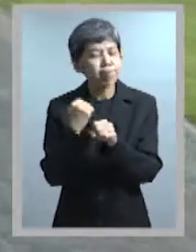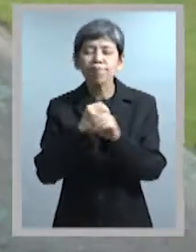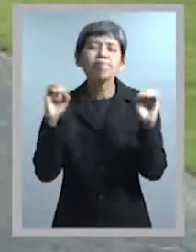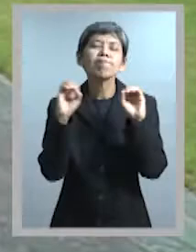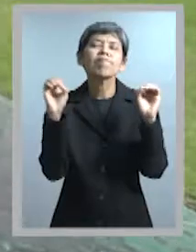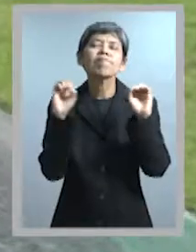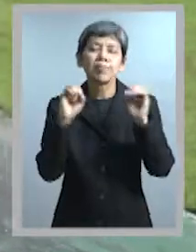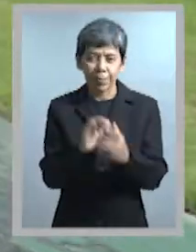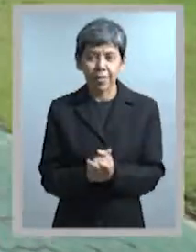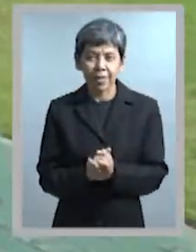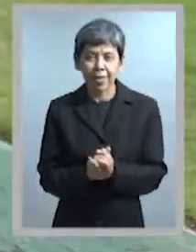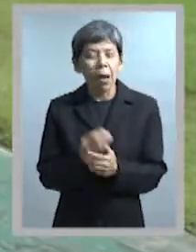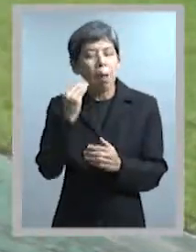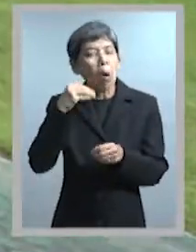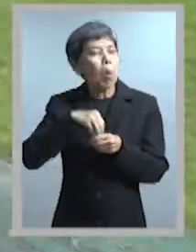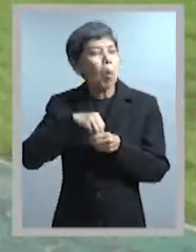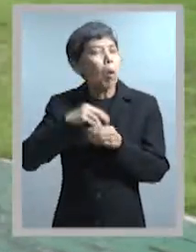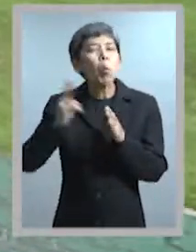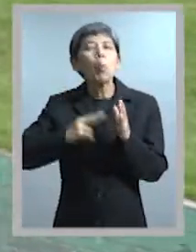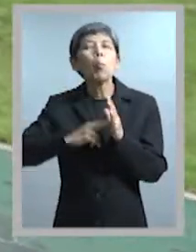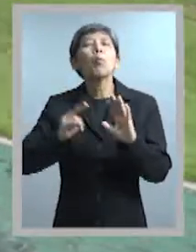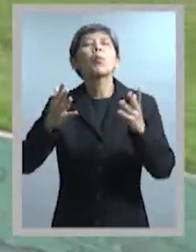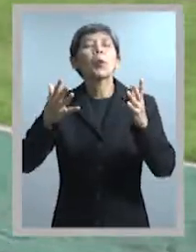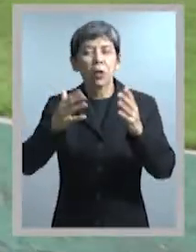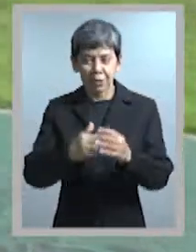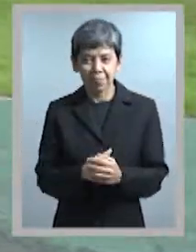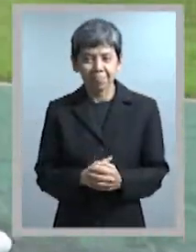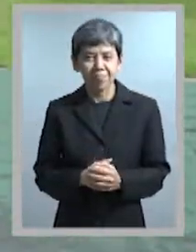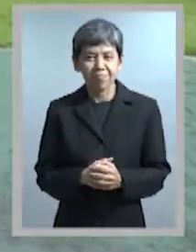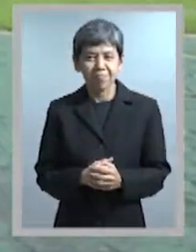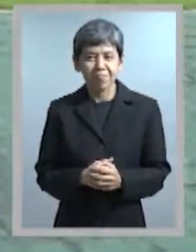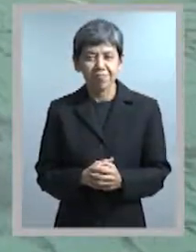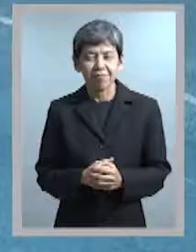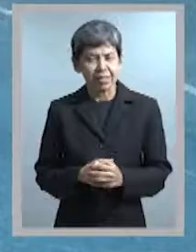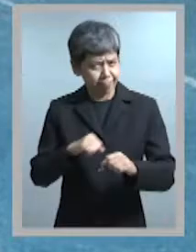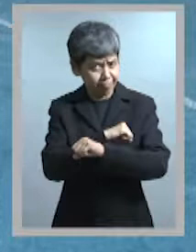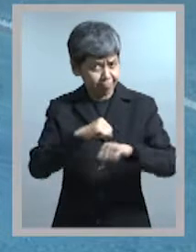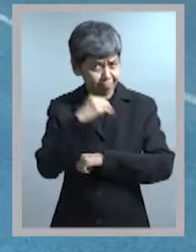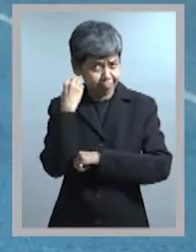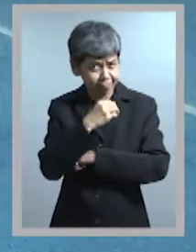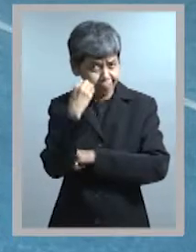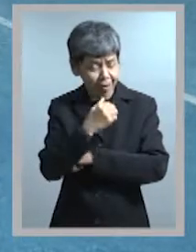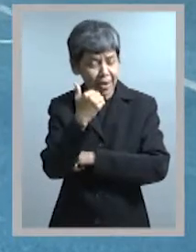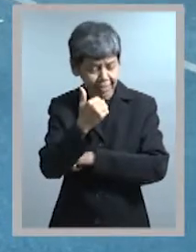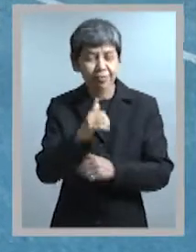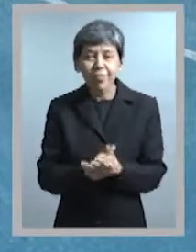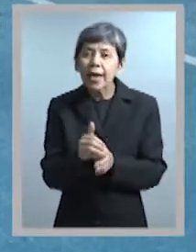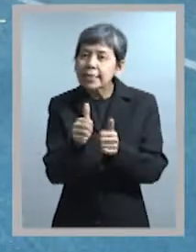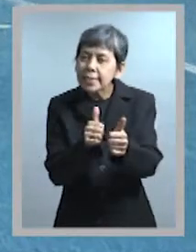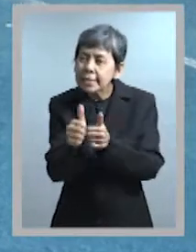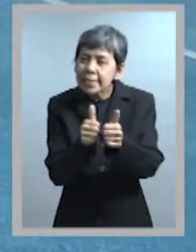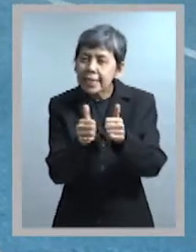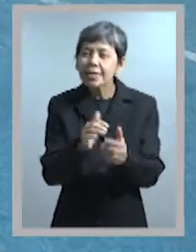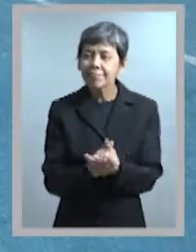มครับ ไม่เคยซ้อมเลย ไม่เคยซ้อมเลย อยู่บ้านแกไม่วิ่งเลย อ๋อเดินเราใช่ไหมนี่ก็ต้องออกกำลังกายบ่อยๆนะครับว่าจากที่มา